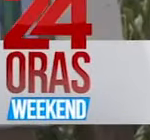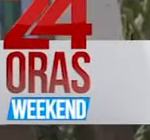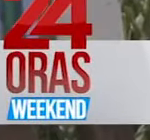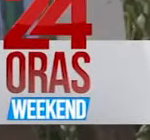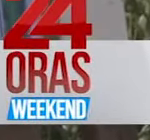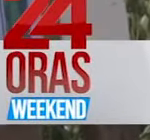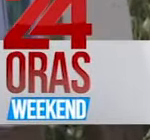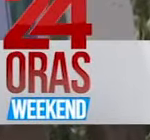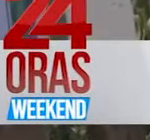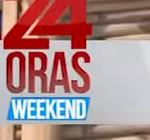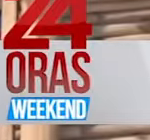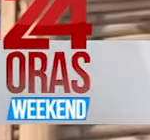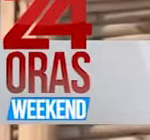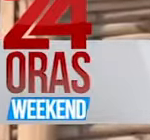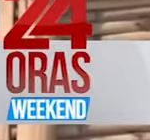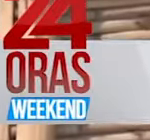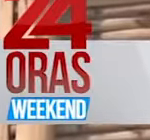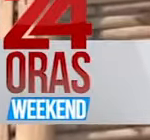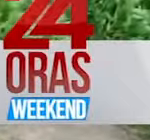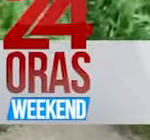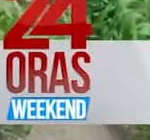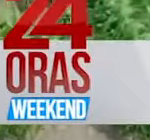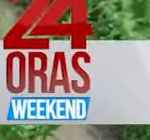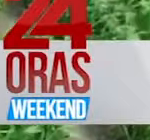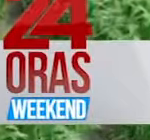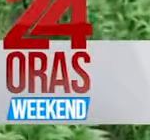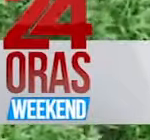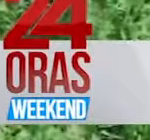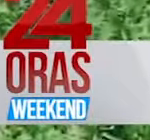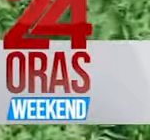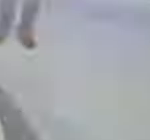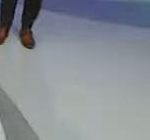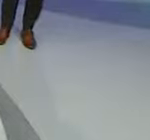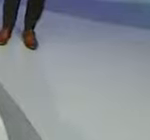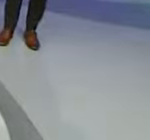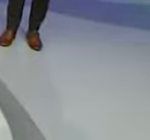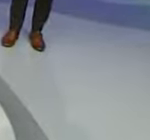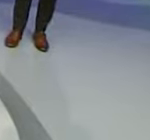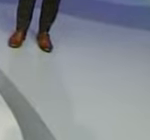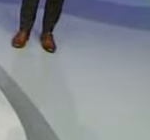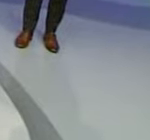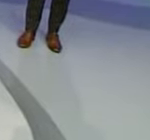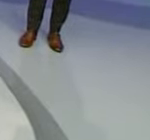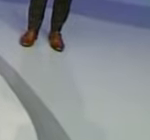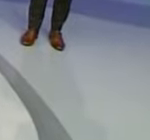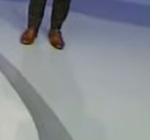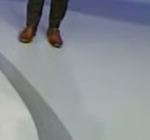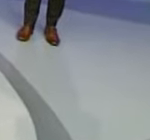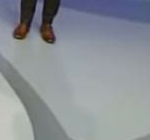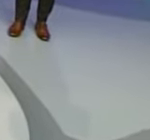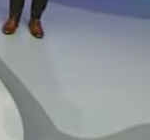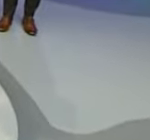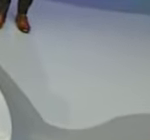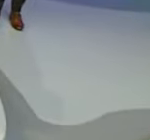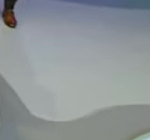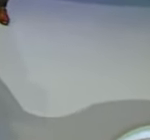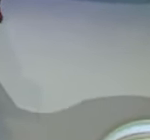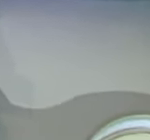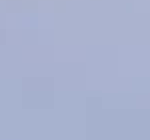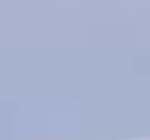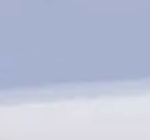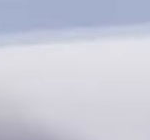At ang maisan sa Ilocos na may hatid na dagdag kaalaman. Tutukla sa 24 Oras Weekend.